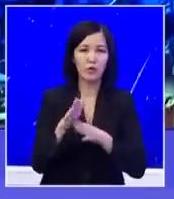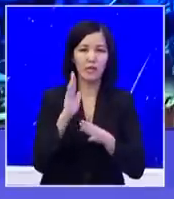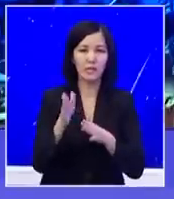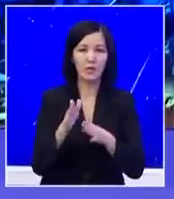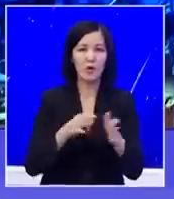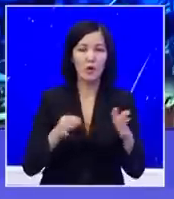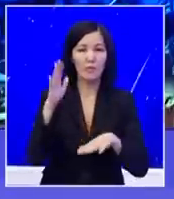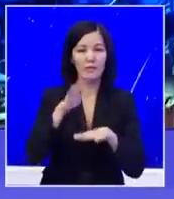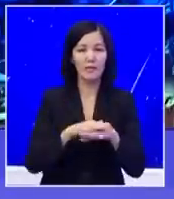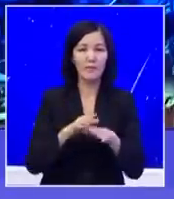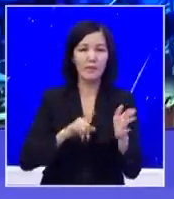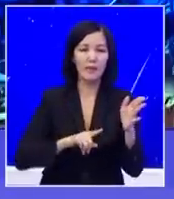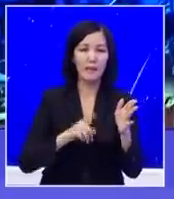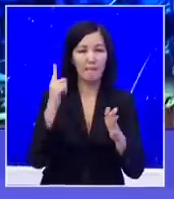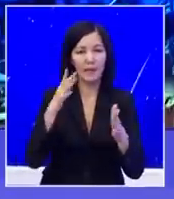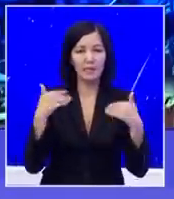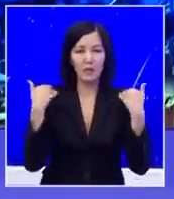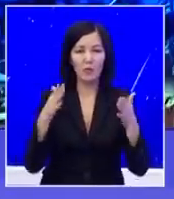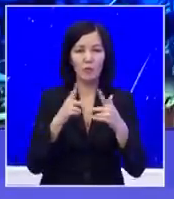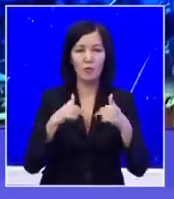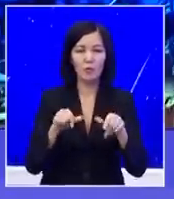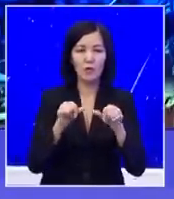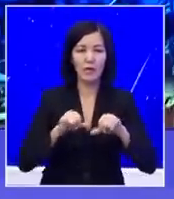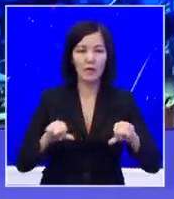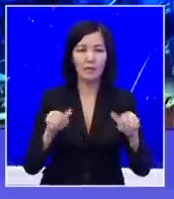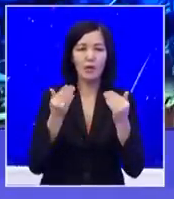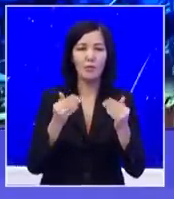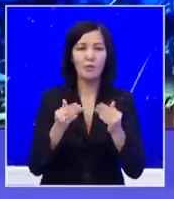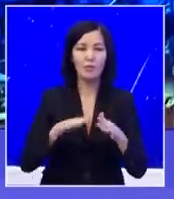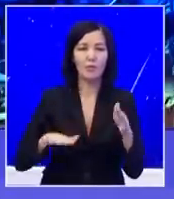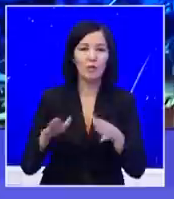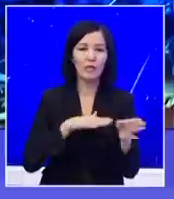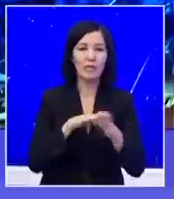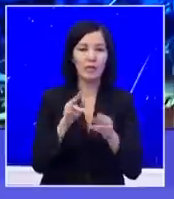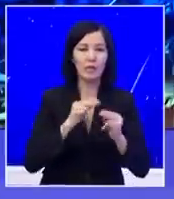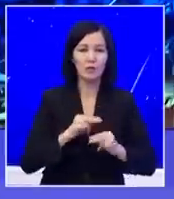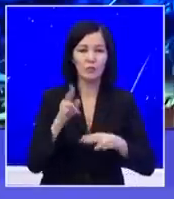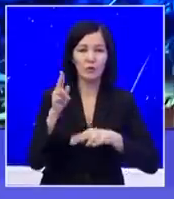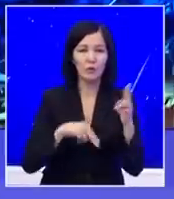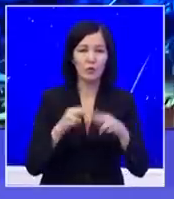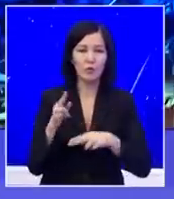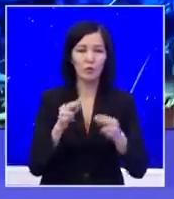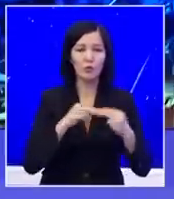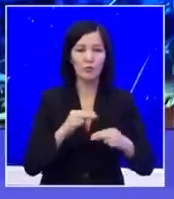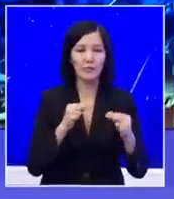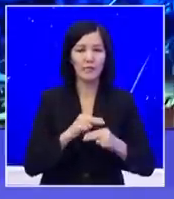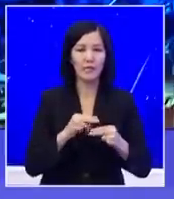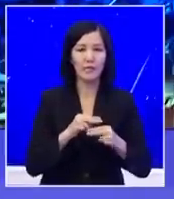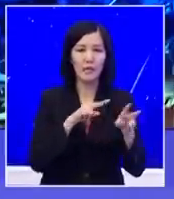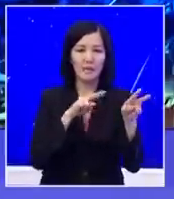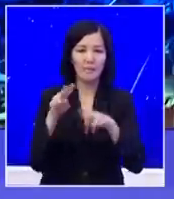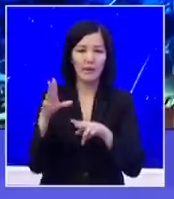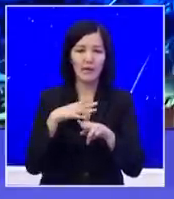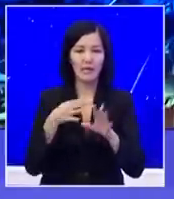картасы бағдарламасы арқылы жүзеге асқалы отыр. Облыс әкімінің бастауымен құрылған комиссия бүгін өлкеде атқарылып жатқан